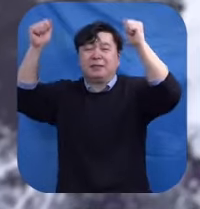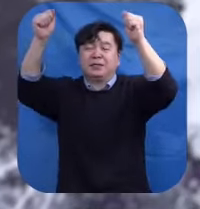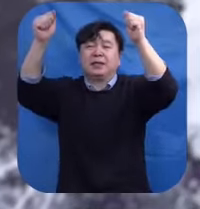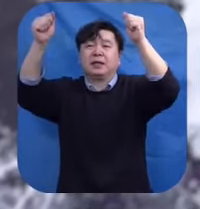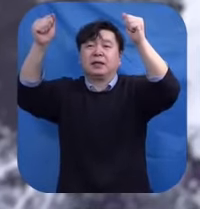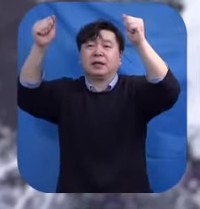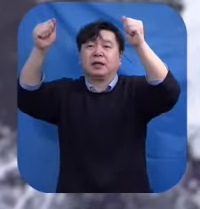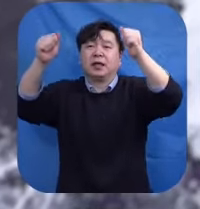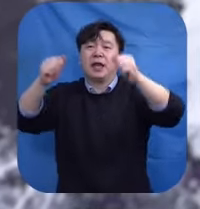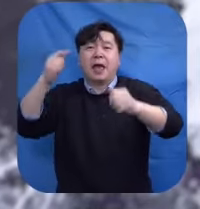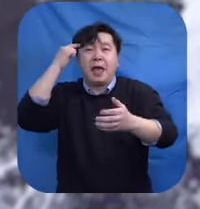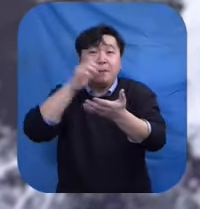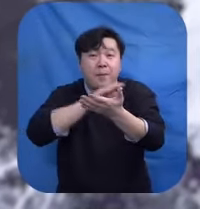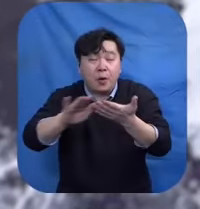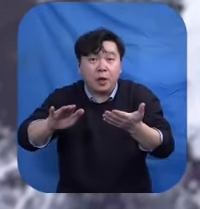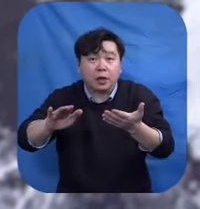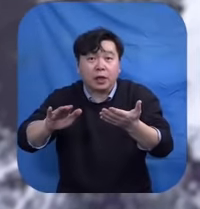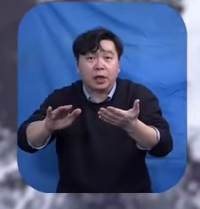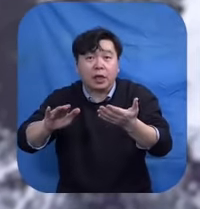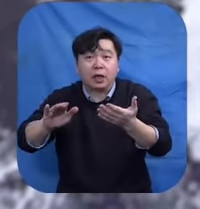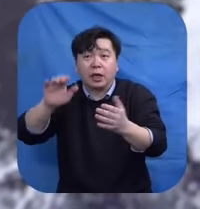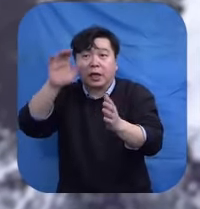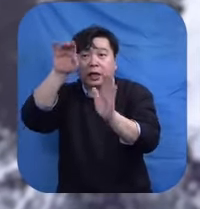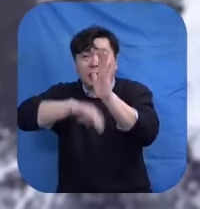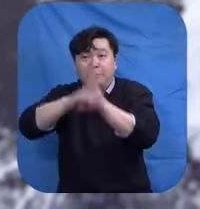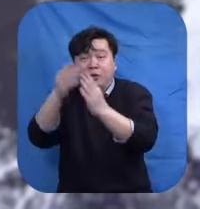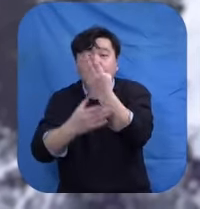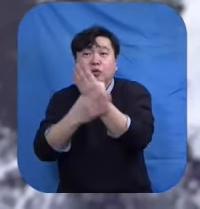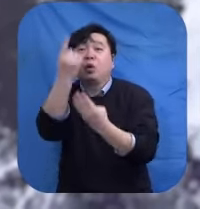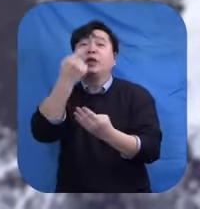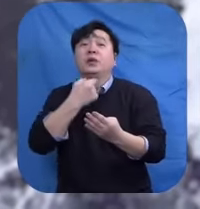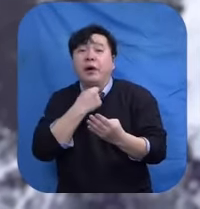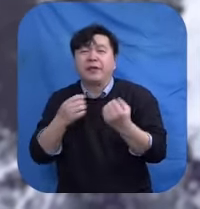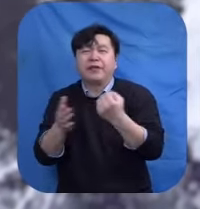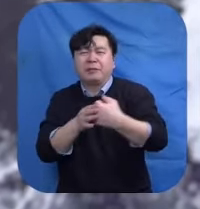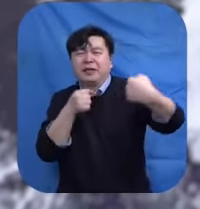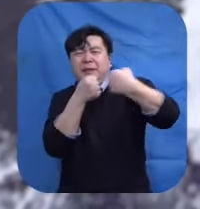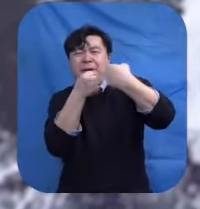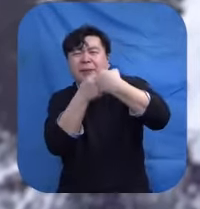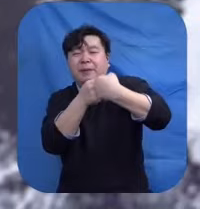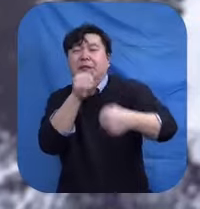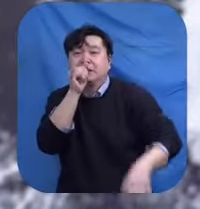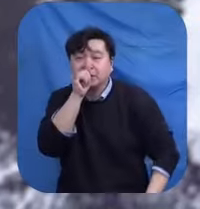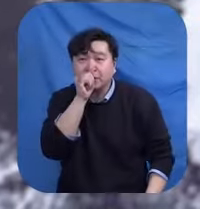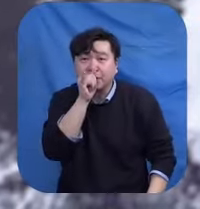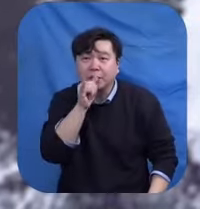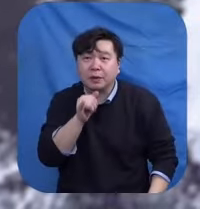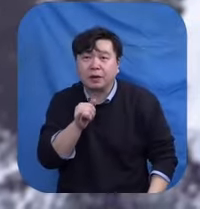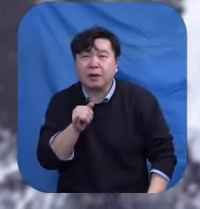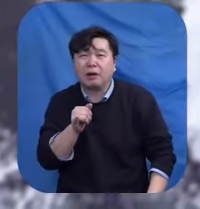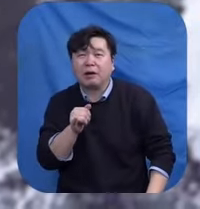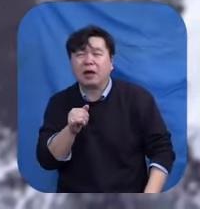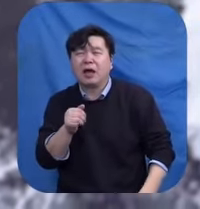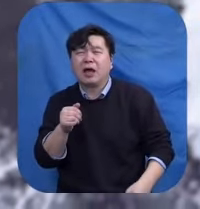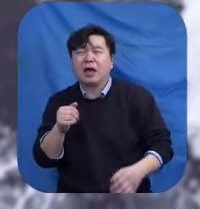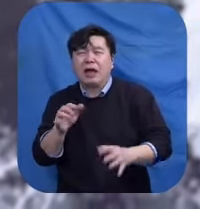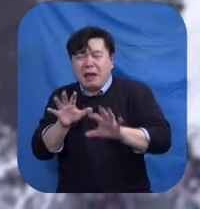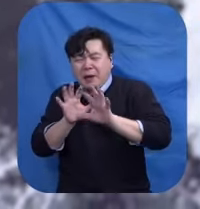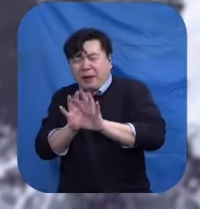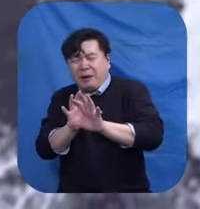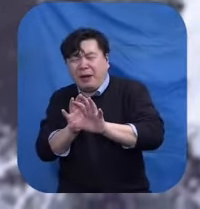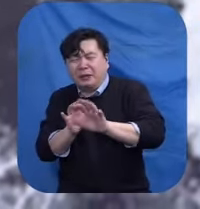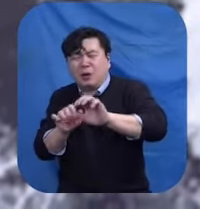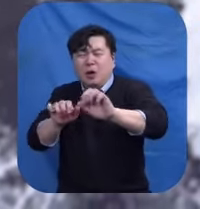평화로운 조국 통일을 꿈꾸며 싸웠습니다. 앞에서 쓰러지면